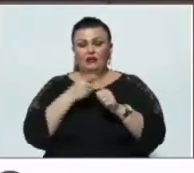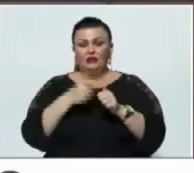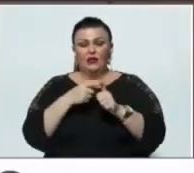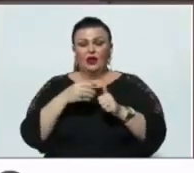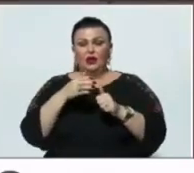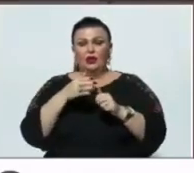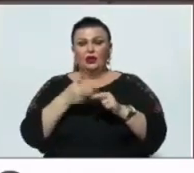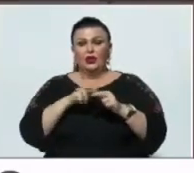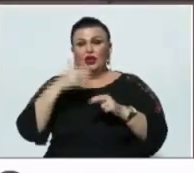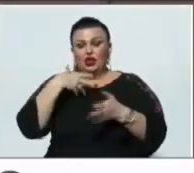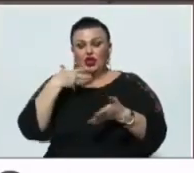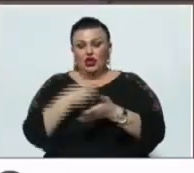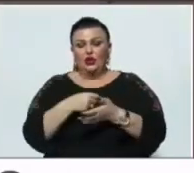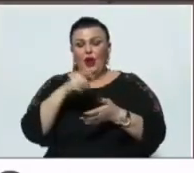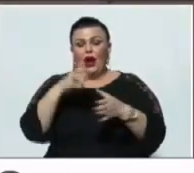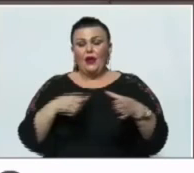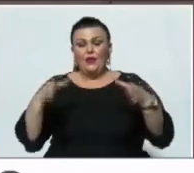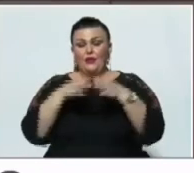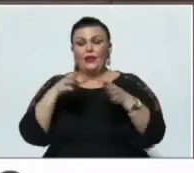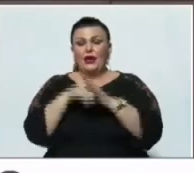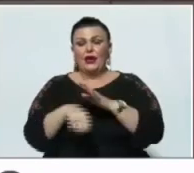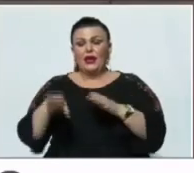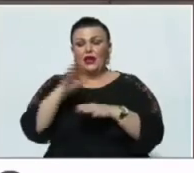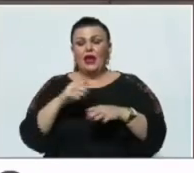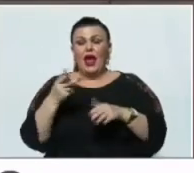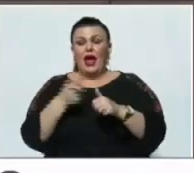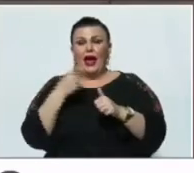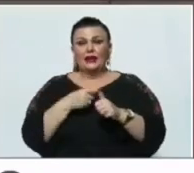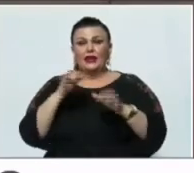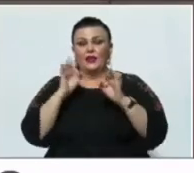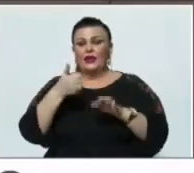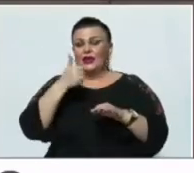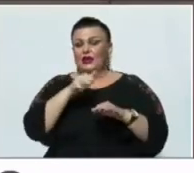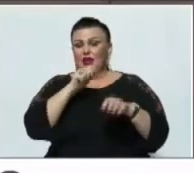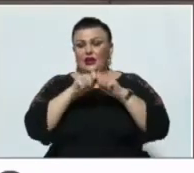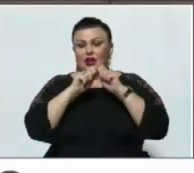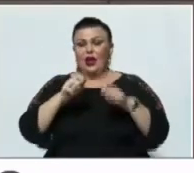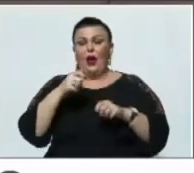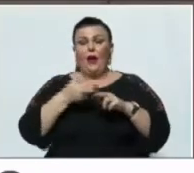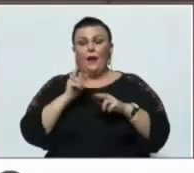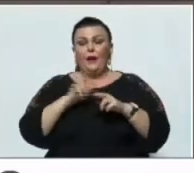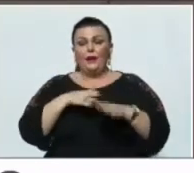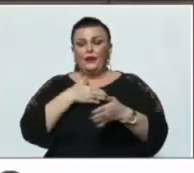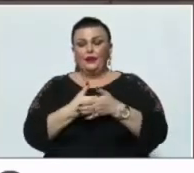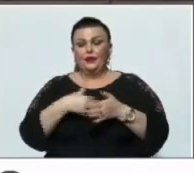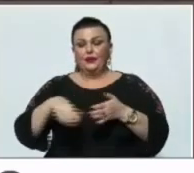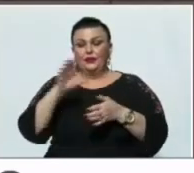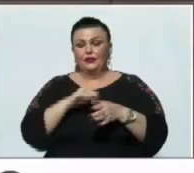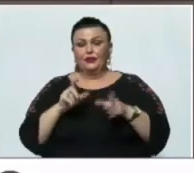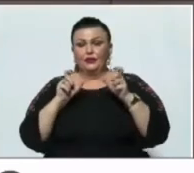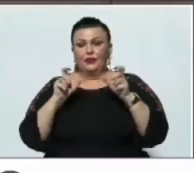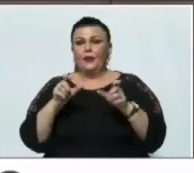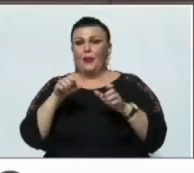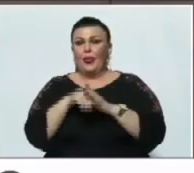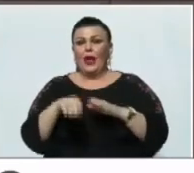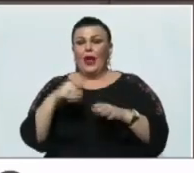seçilən ictimai birliyi idi və əslində bir sirri də aça bilərəm ki, Miqrasiya Könüllüləri İctimai Birliyi